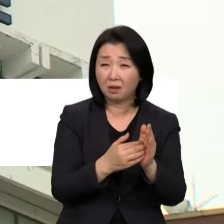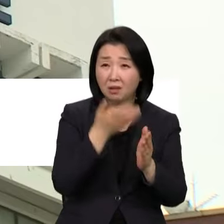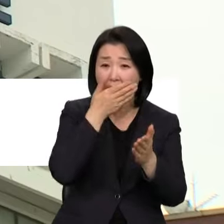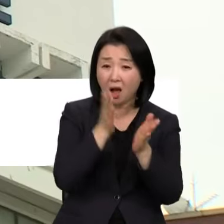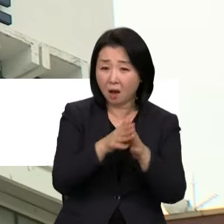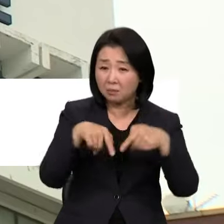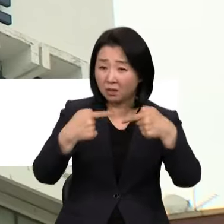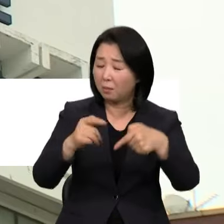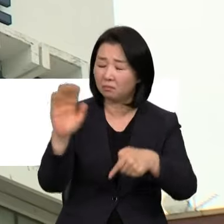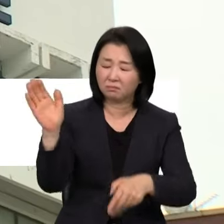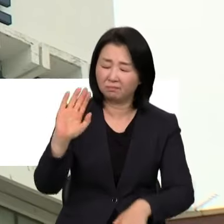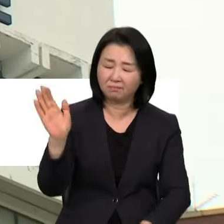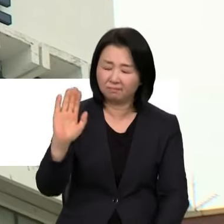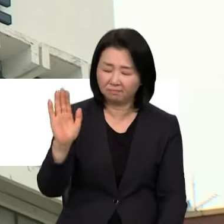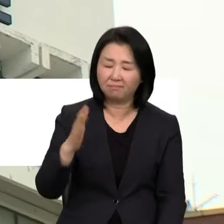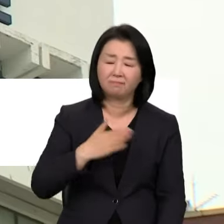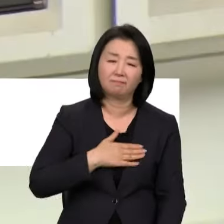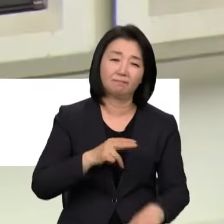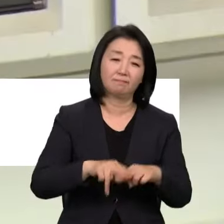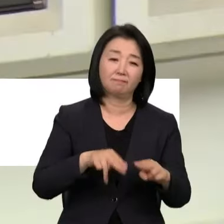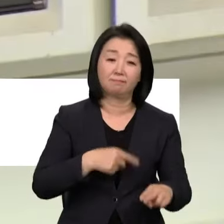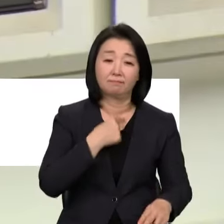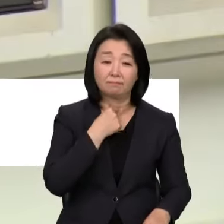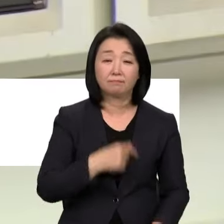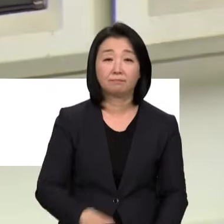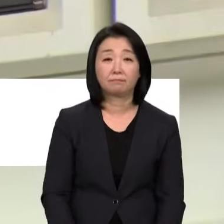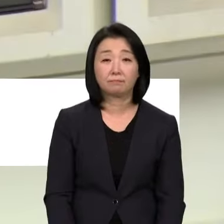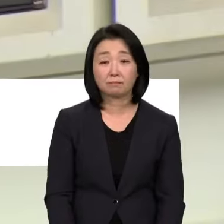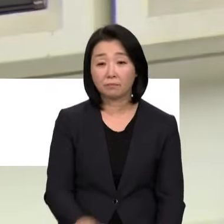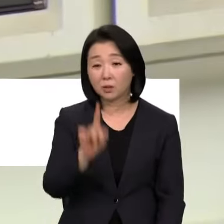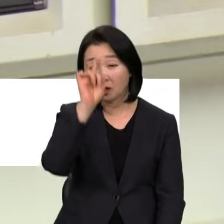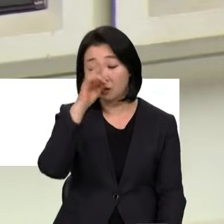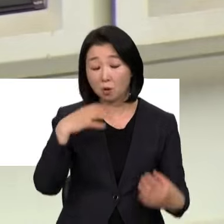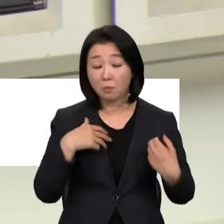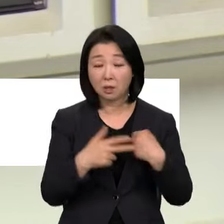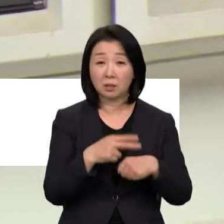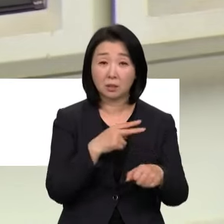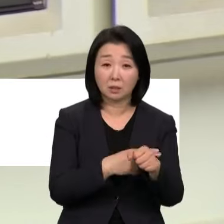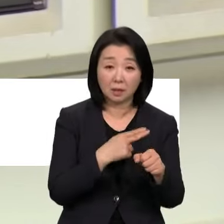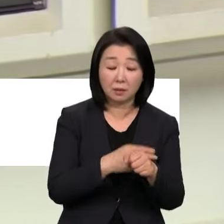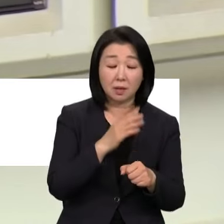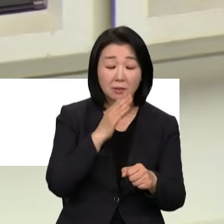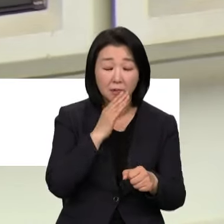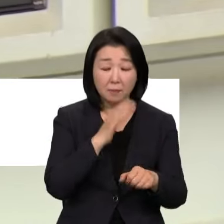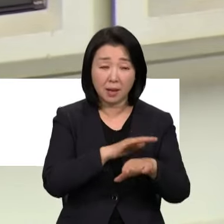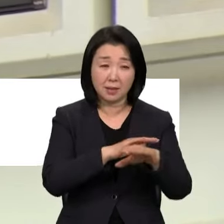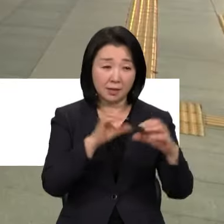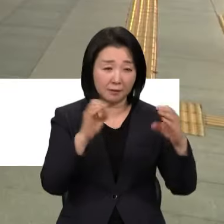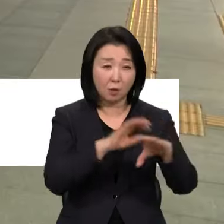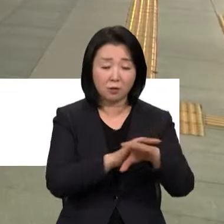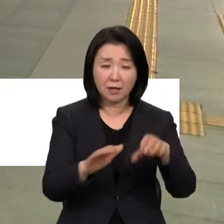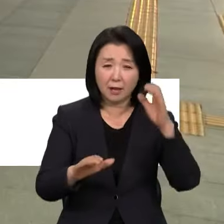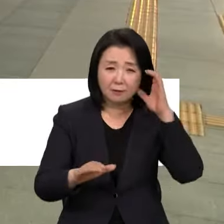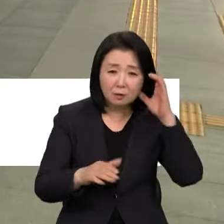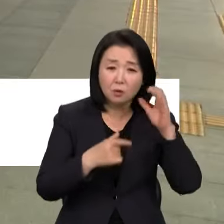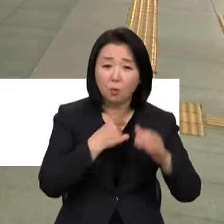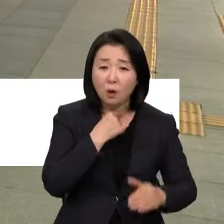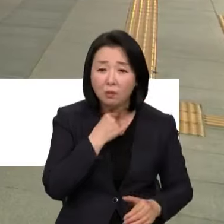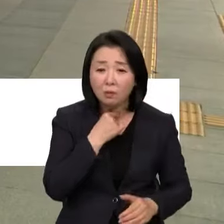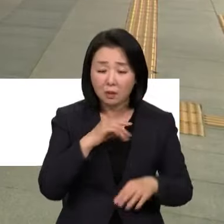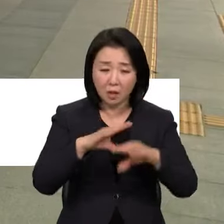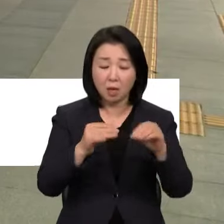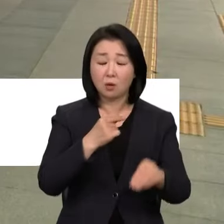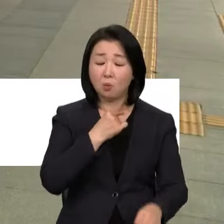않아서 사직하고자 하는 것이고요. 정부가 의사들과 정말 의견을 듣기로 하고 이렇게